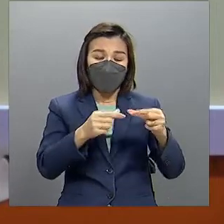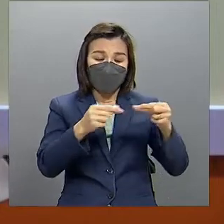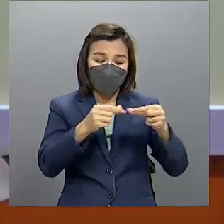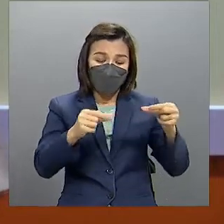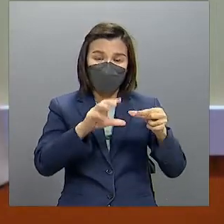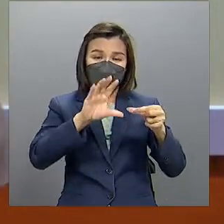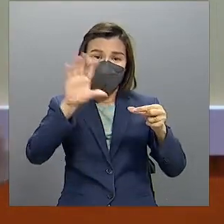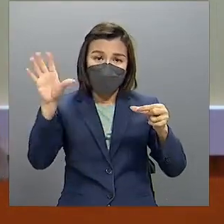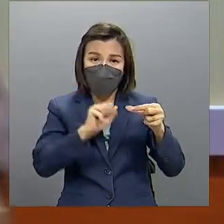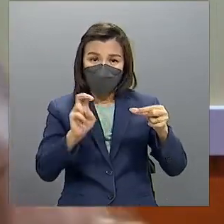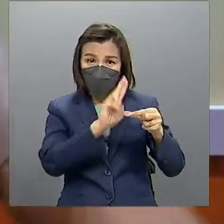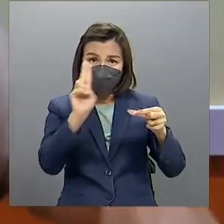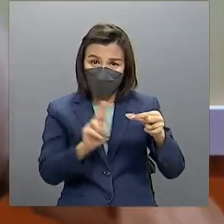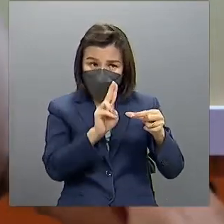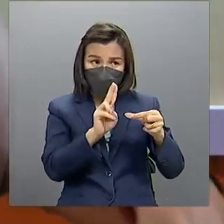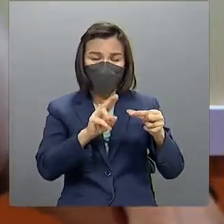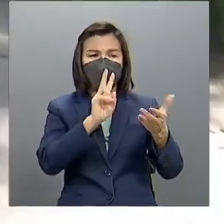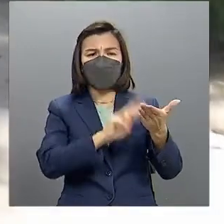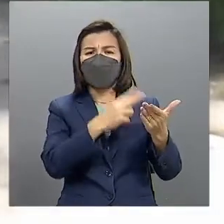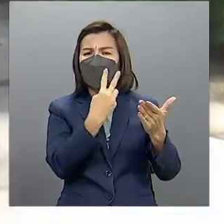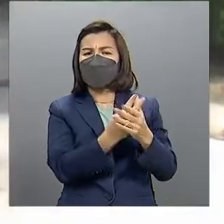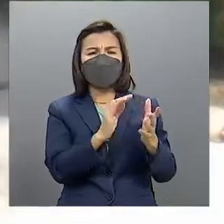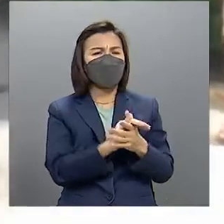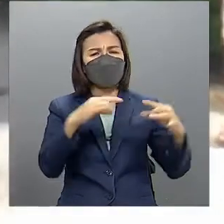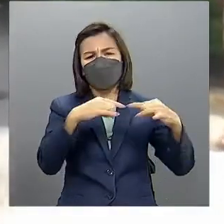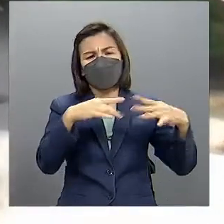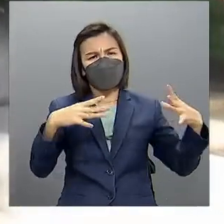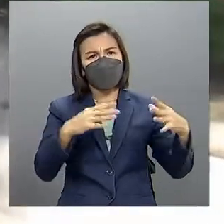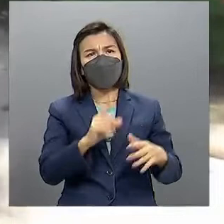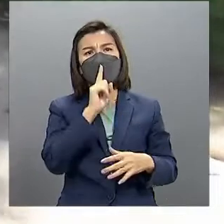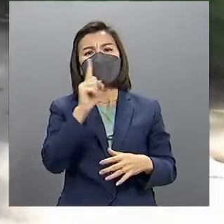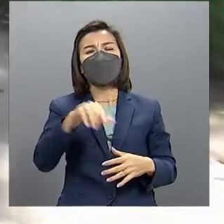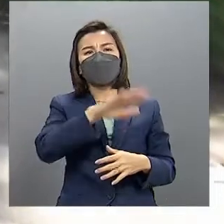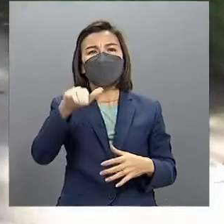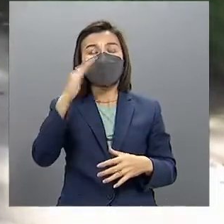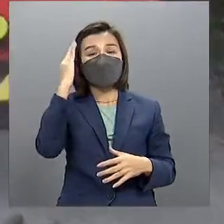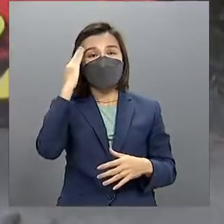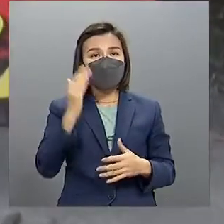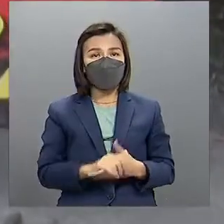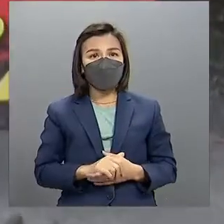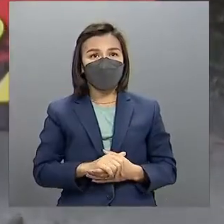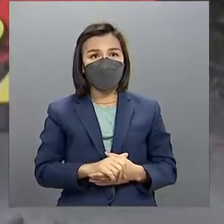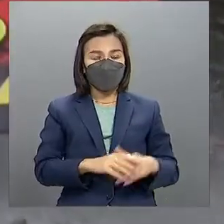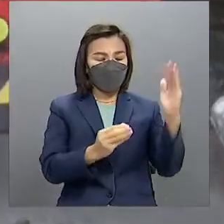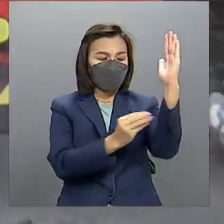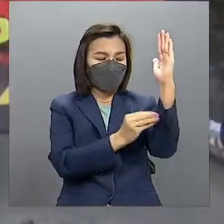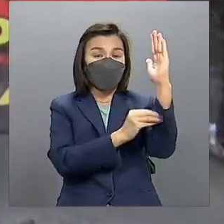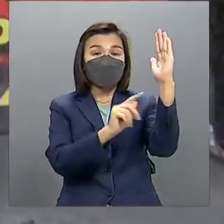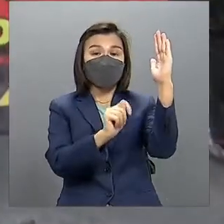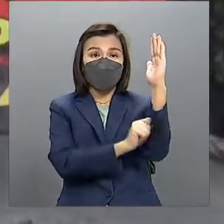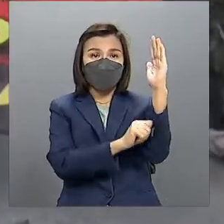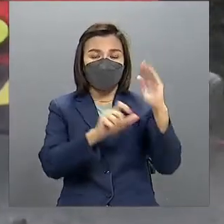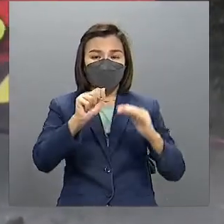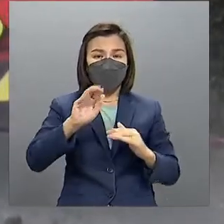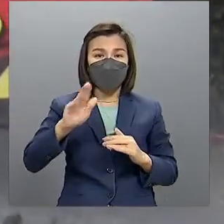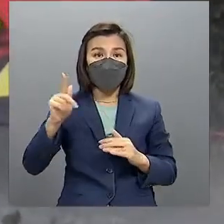เสี่ยงสูงอันนี้ก็ต้องแจ้งกับท่านทราบ ที่จังหวัดตรังสบคจังหวัดแถลงพบผู้ติดเชื้อในจังห